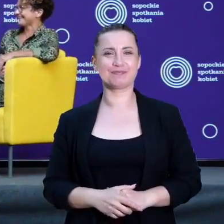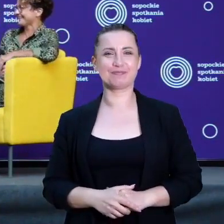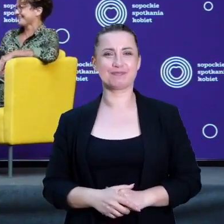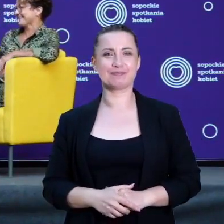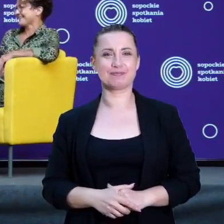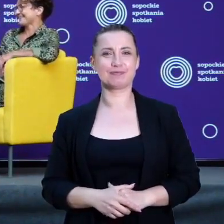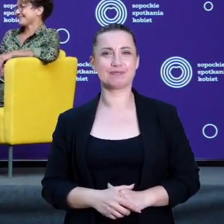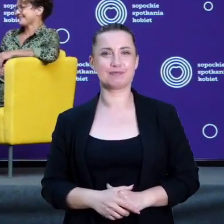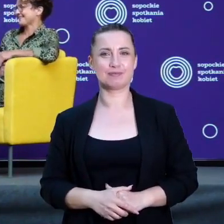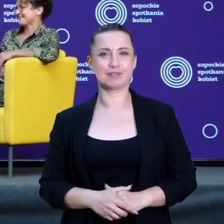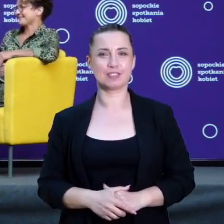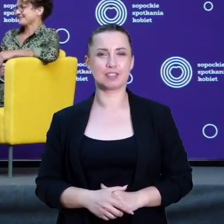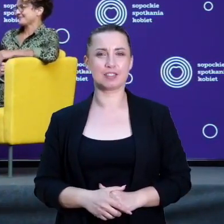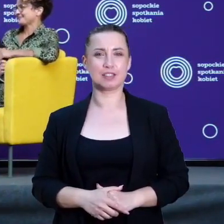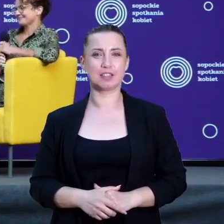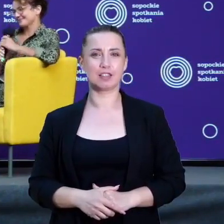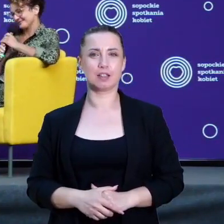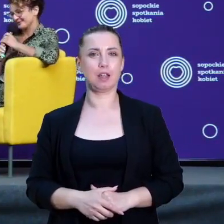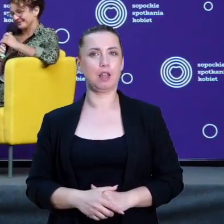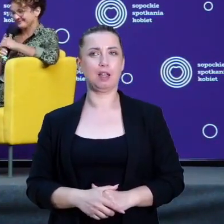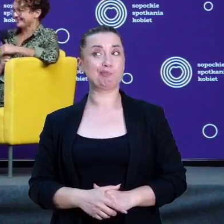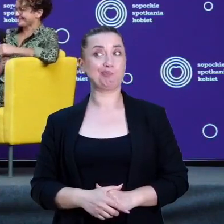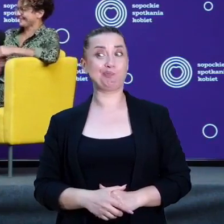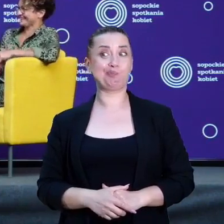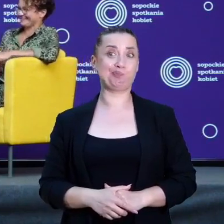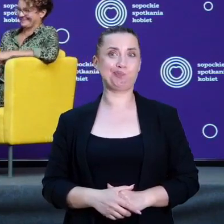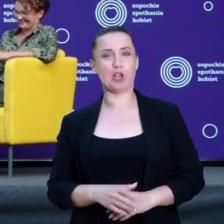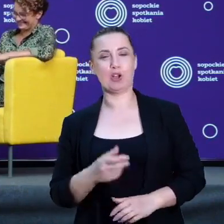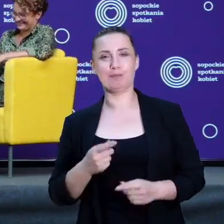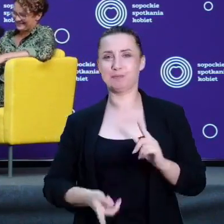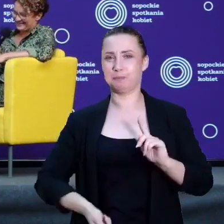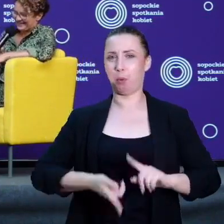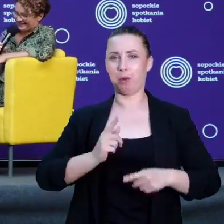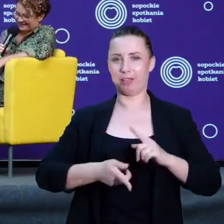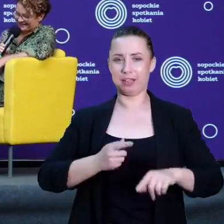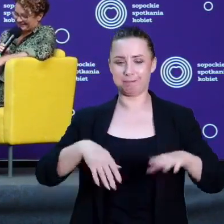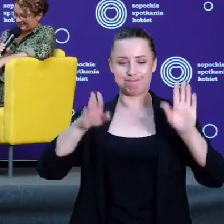No niestety nie była to miła świadomość. No nie.